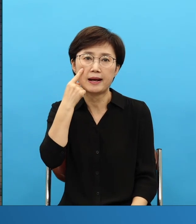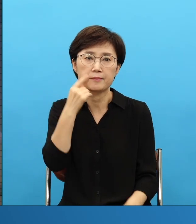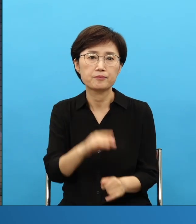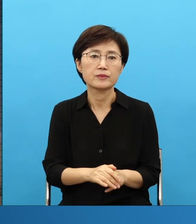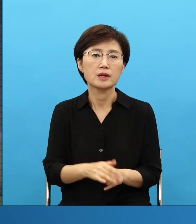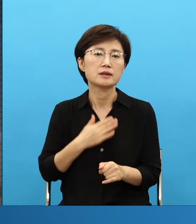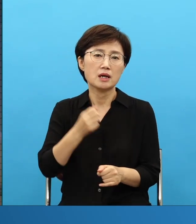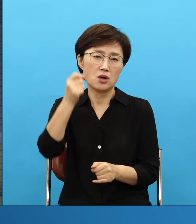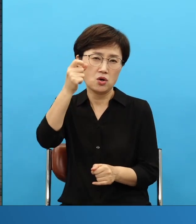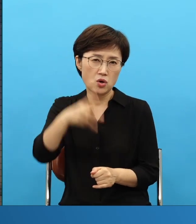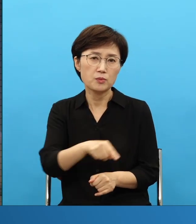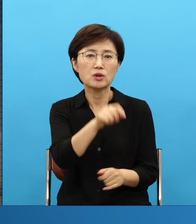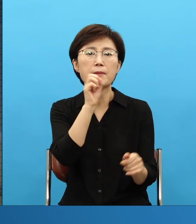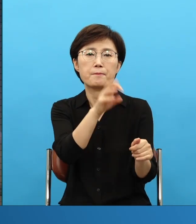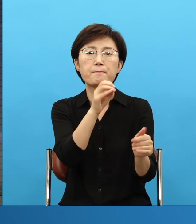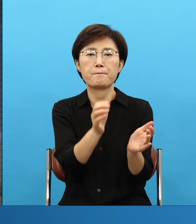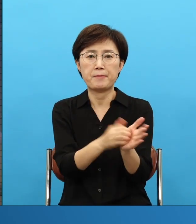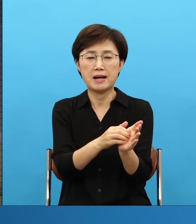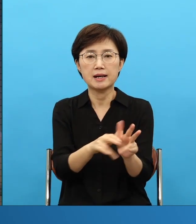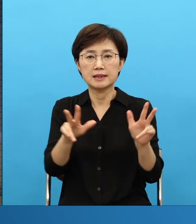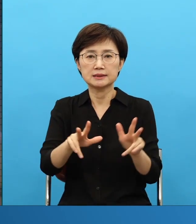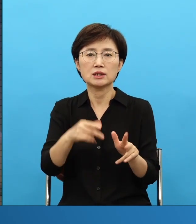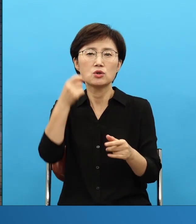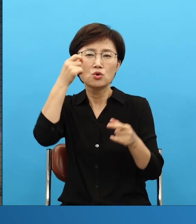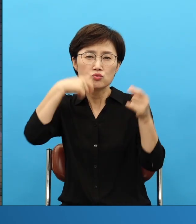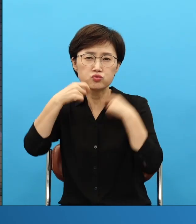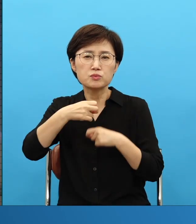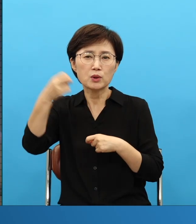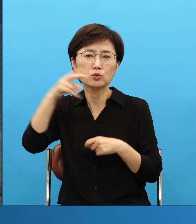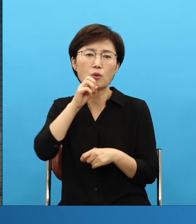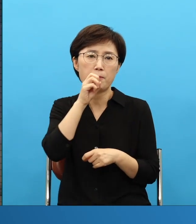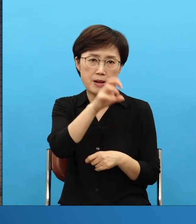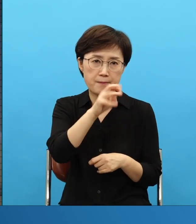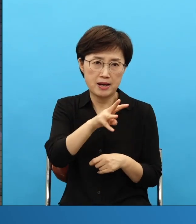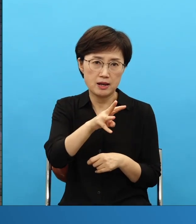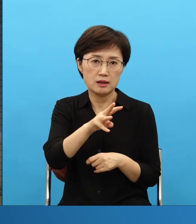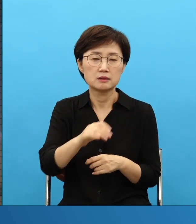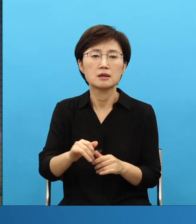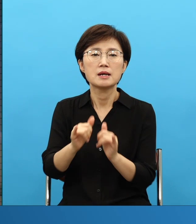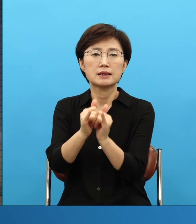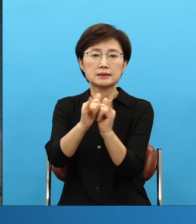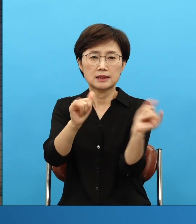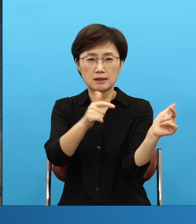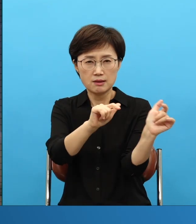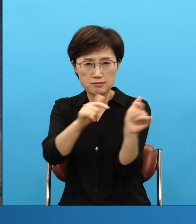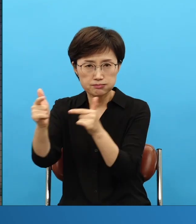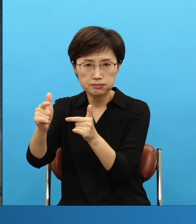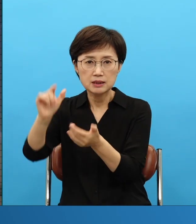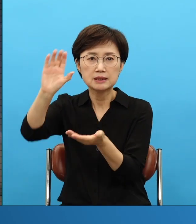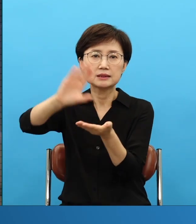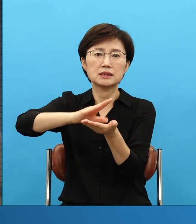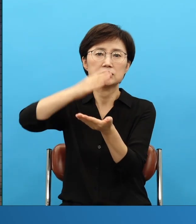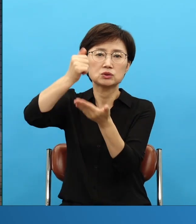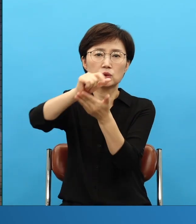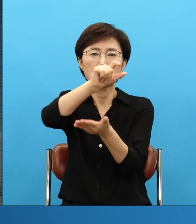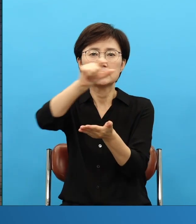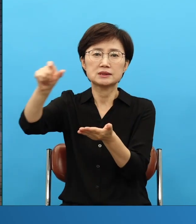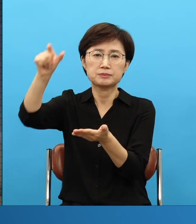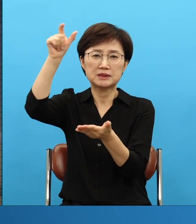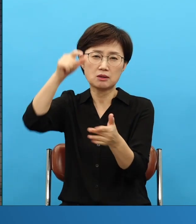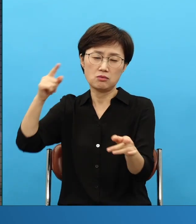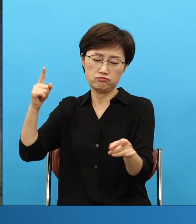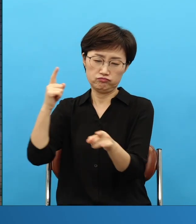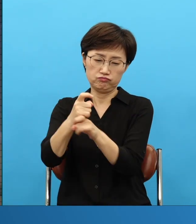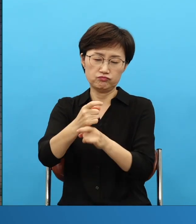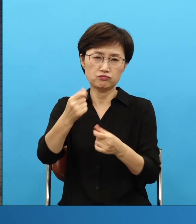눈여겨보라. 내가 여러 번 너희에게 말하였거니와 이제도 눈물을 흘리며 말하노니 여러 사람들이